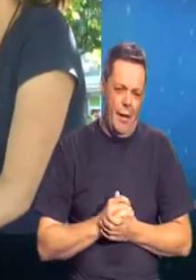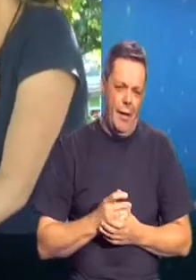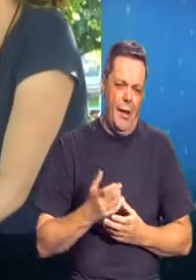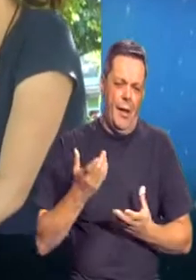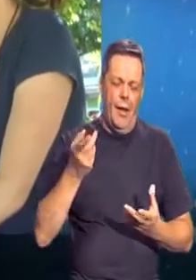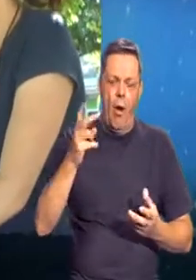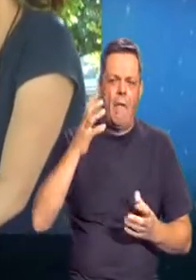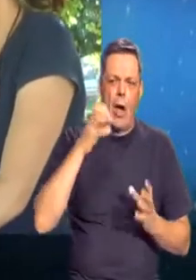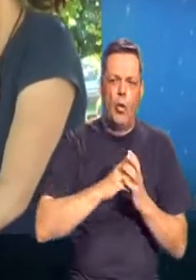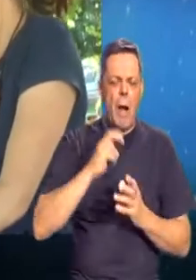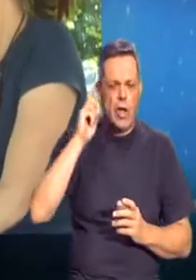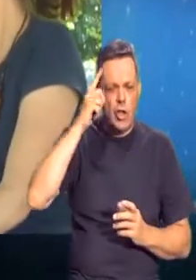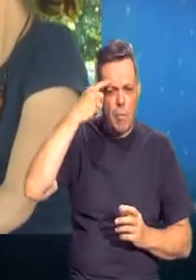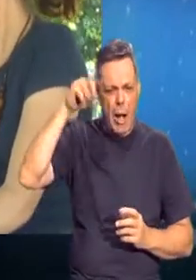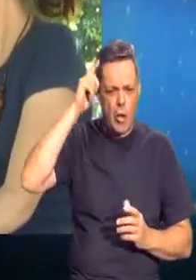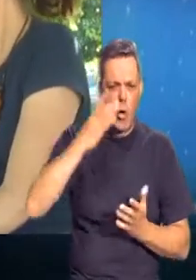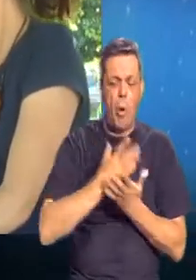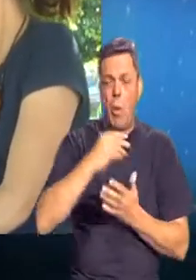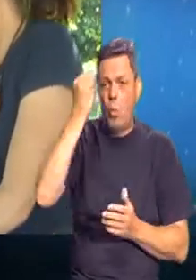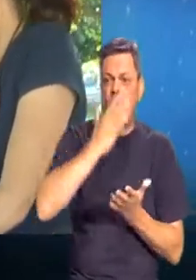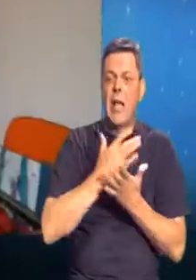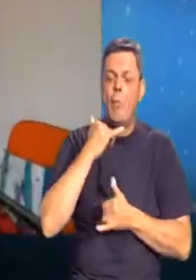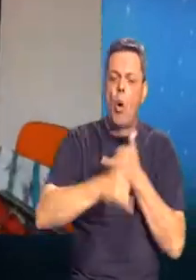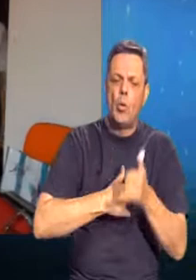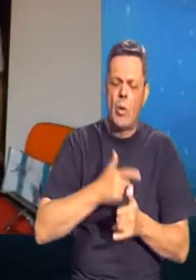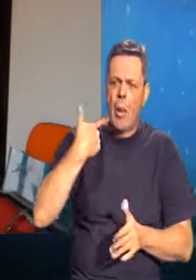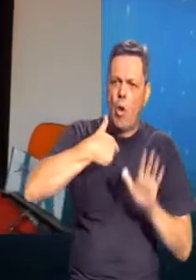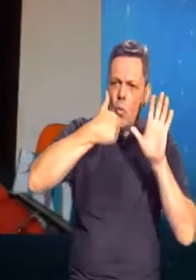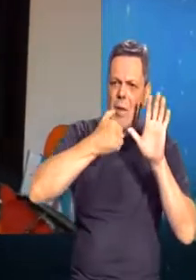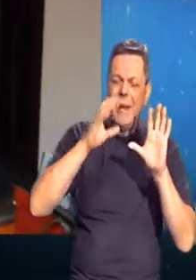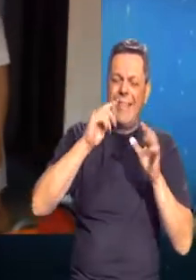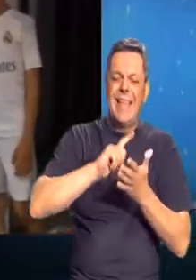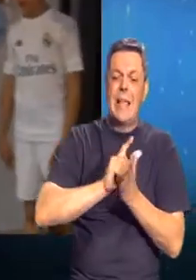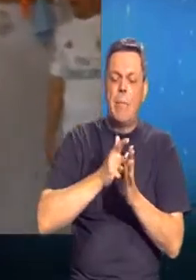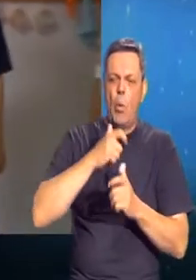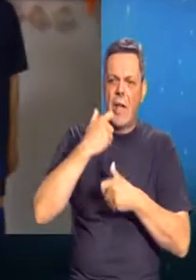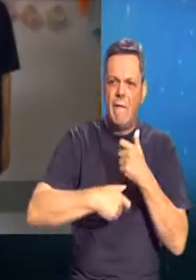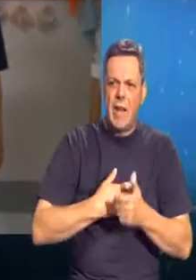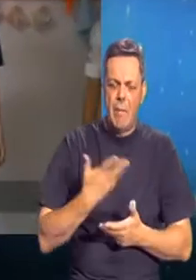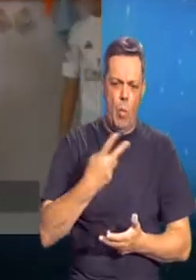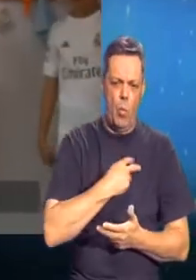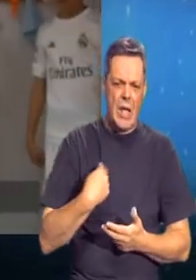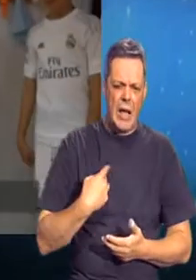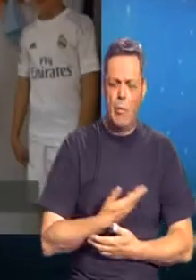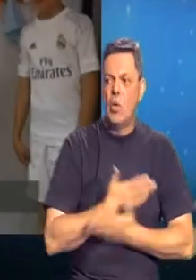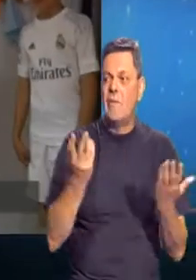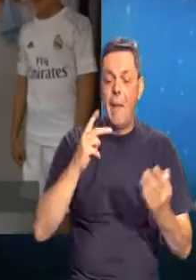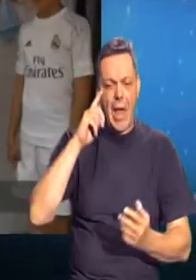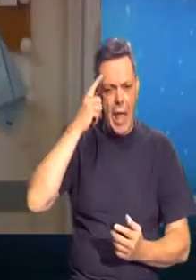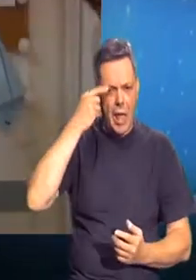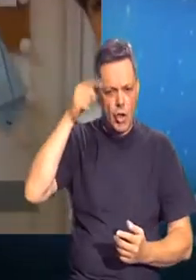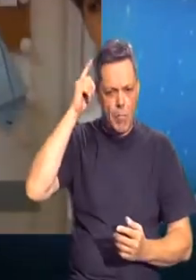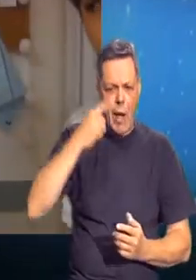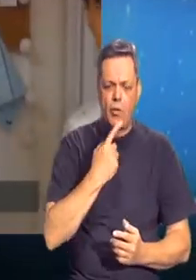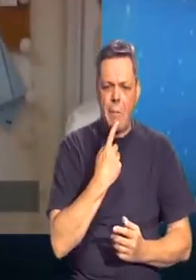Dakle, ova grupa španjolskog, oni uče samo godinu dana. Oni su snimili 10 minuta filma po Zagrebu, sve na